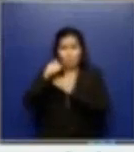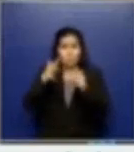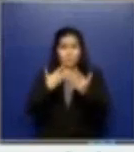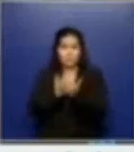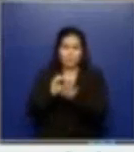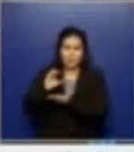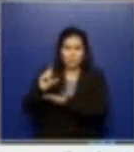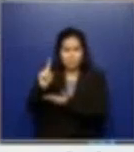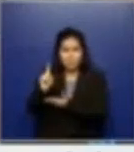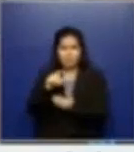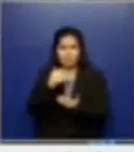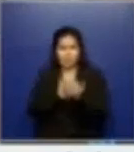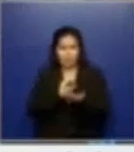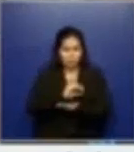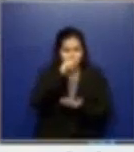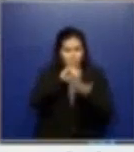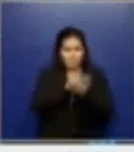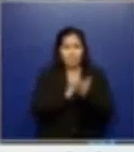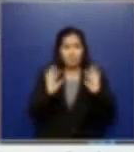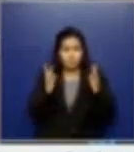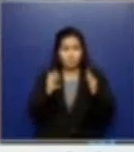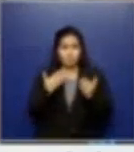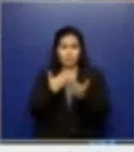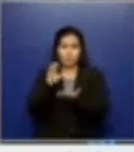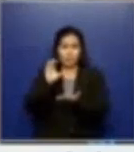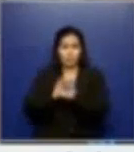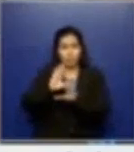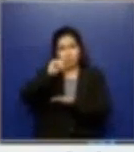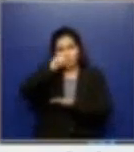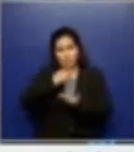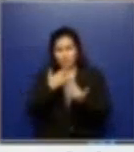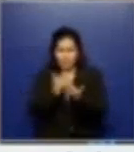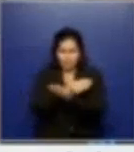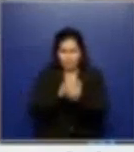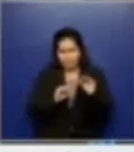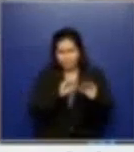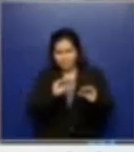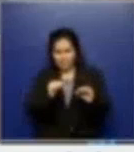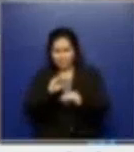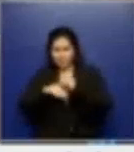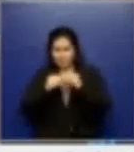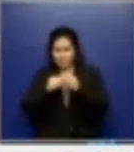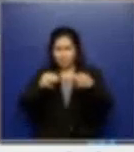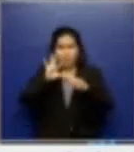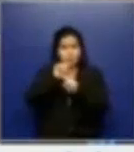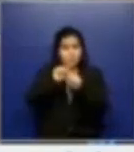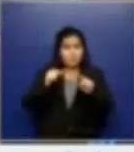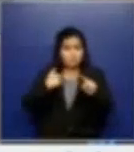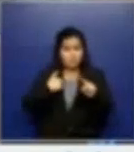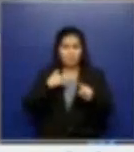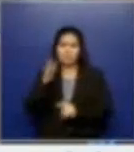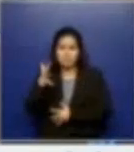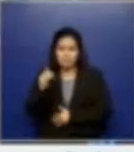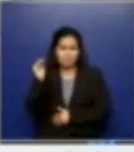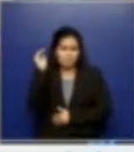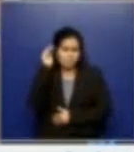ทศก็ไม่มีแล้วงบประมาณแผ่นดินที่จัดวันนี้เนี่ยมันจะโตไหม 5% ไม่มีไม่เชื่